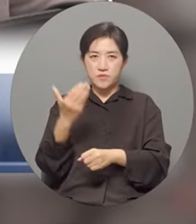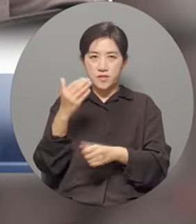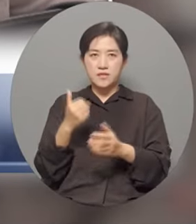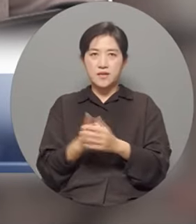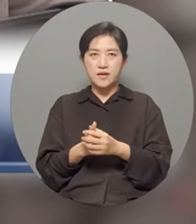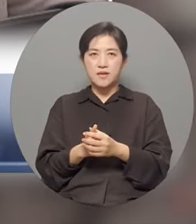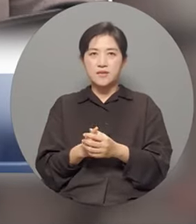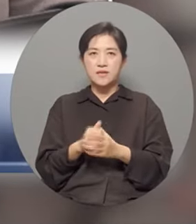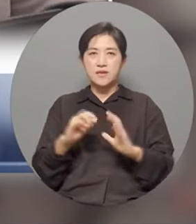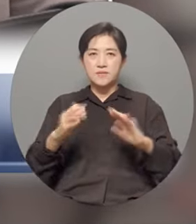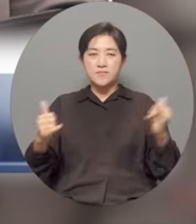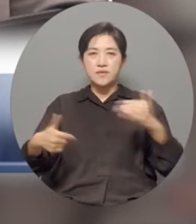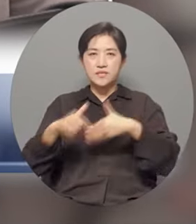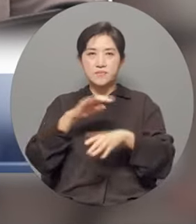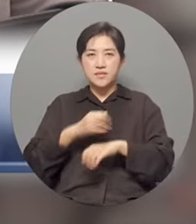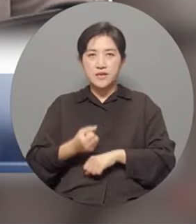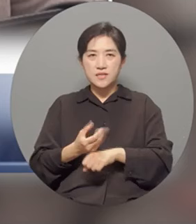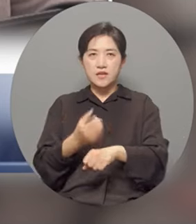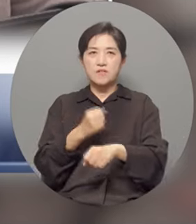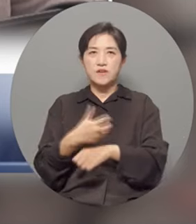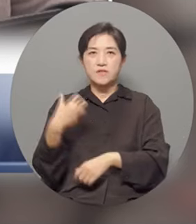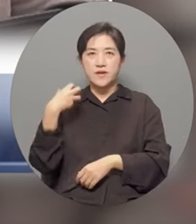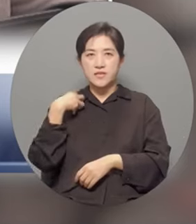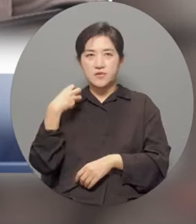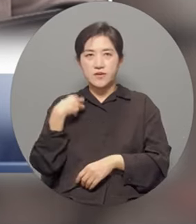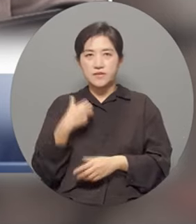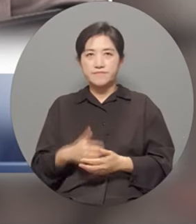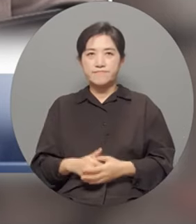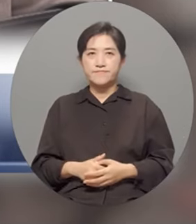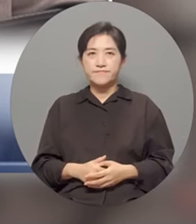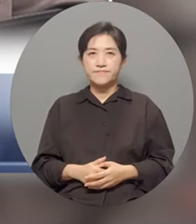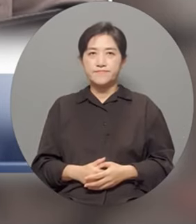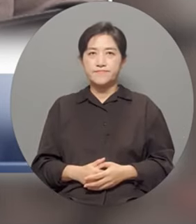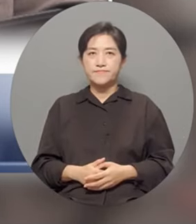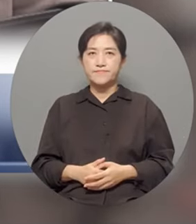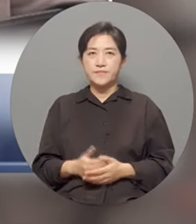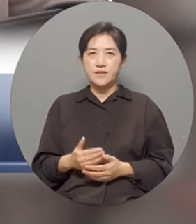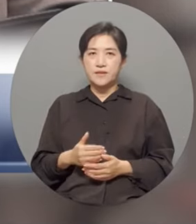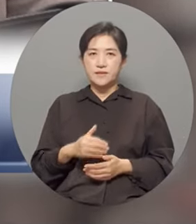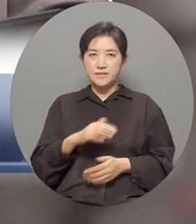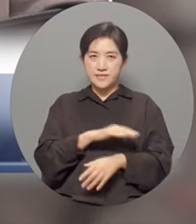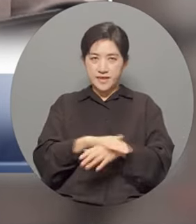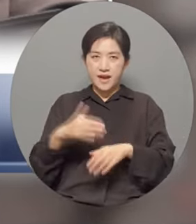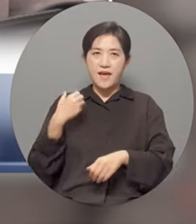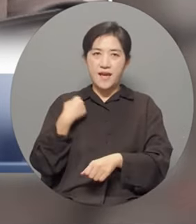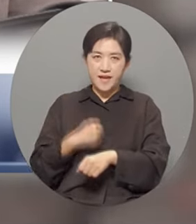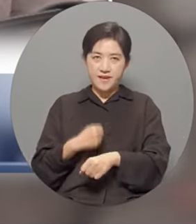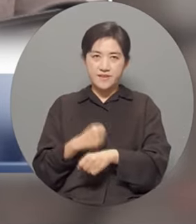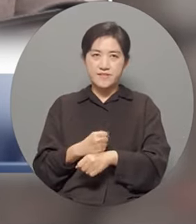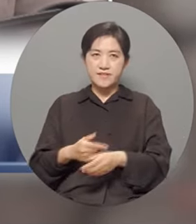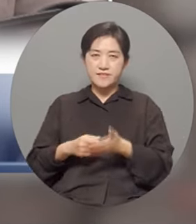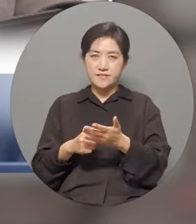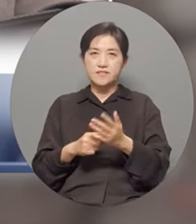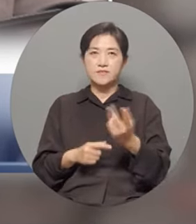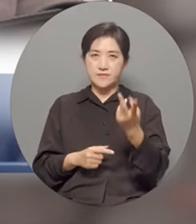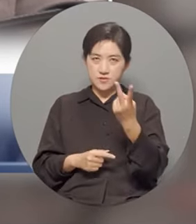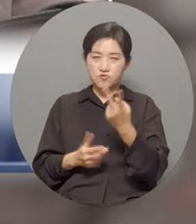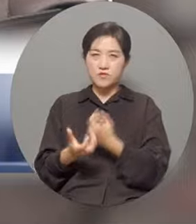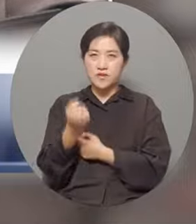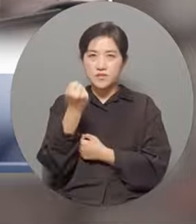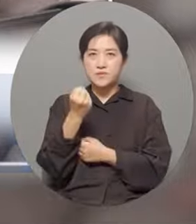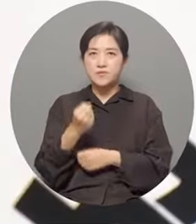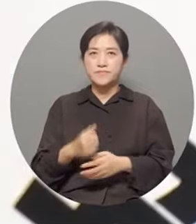된다이 민심이 잘 전달되도록 하는 역할은 그러나 제대로 하겠다라고 하는 의지도 가지고